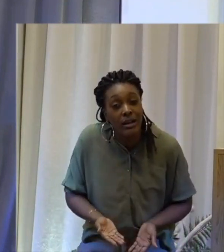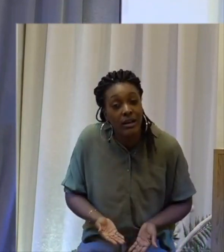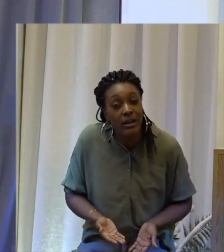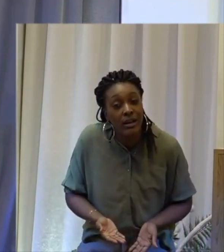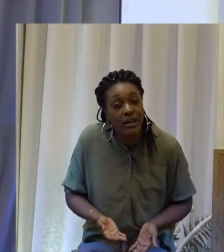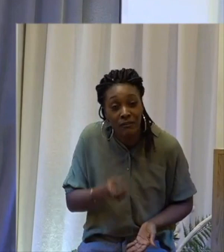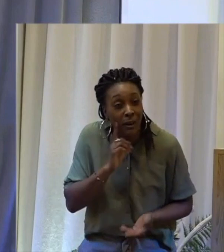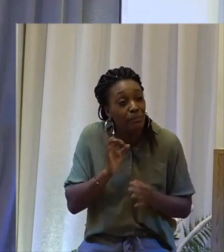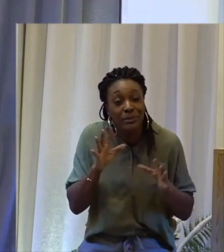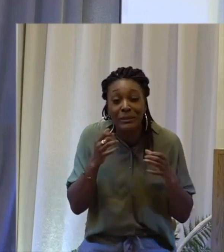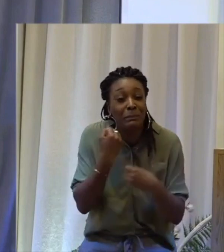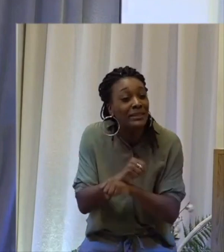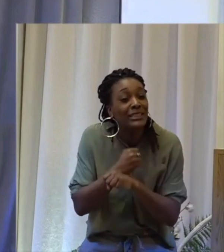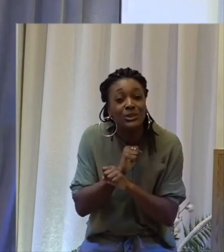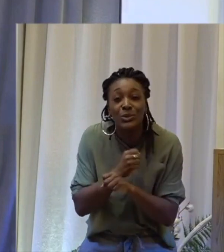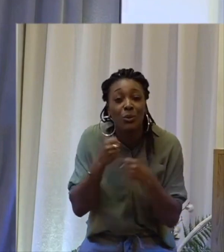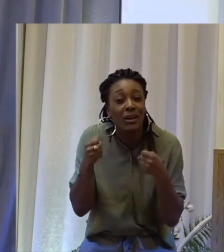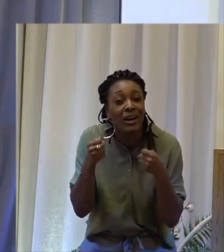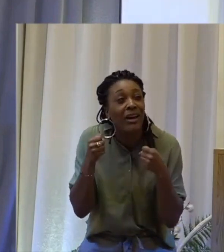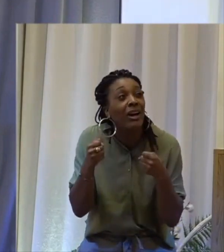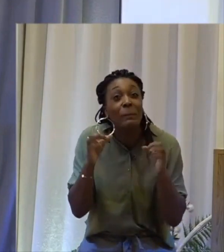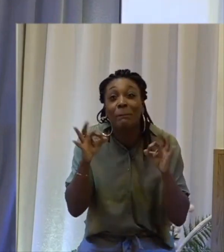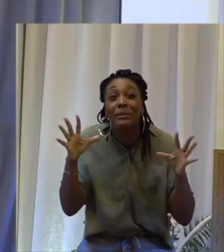Cette femme était emprisonnée. Cette femme était enchaînée.